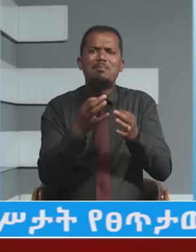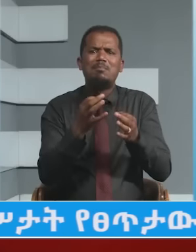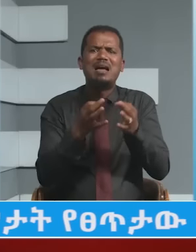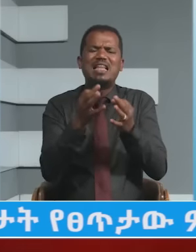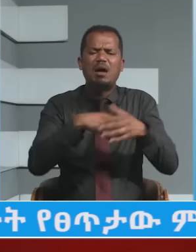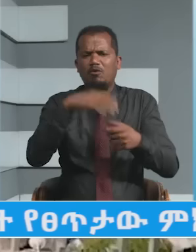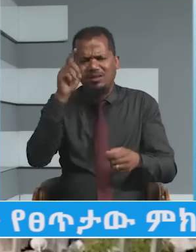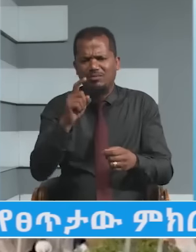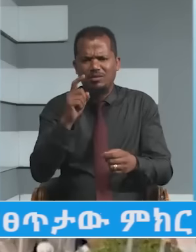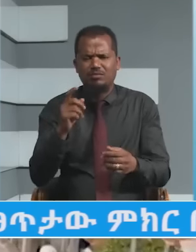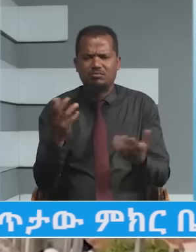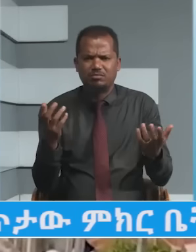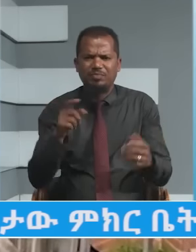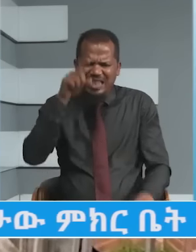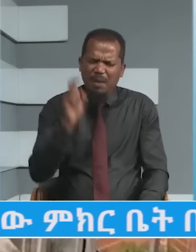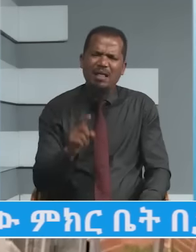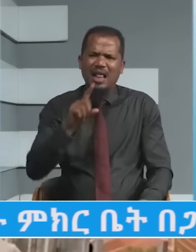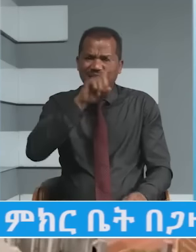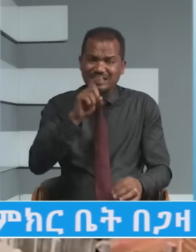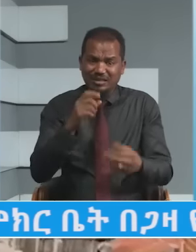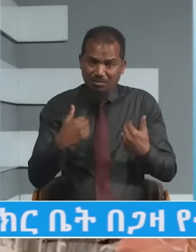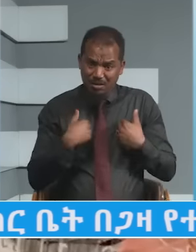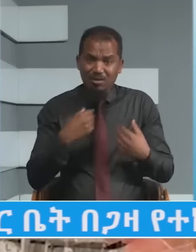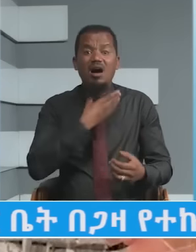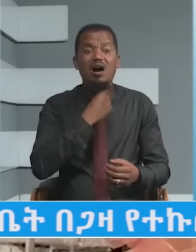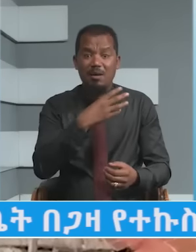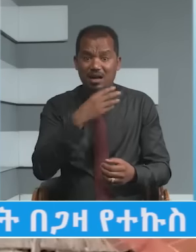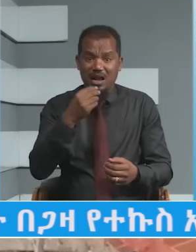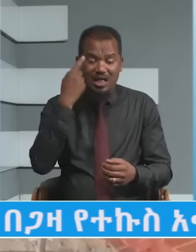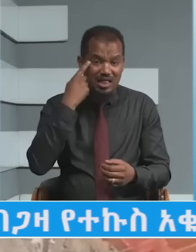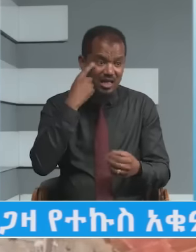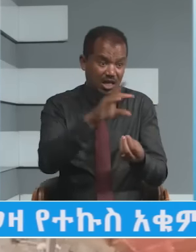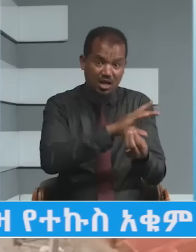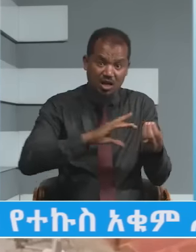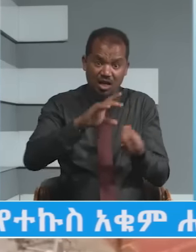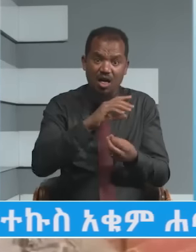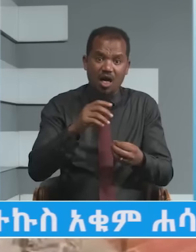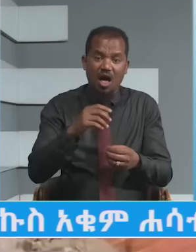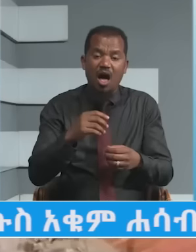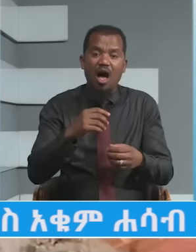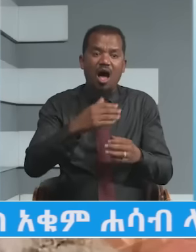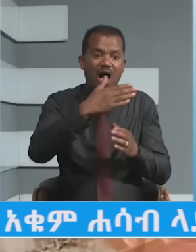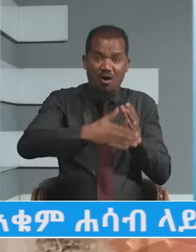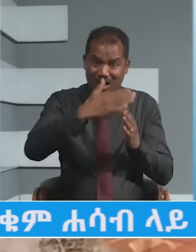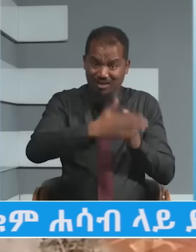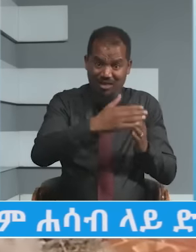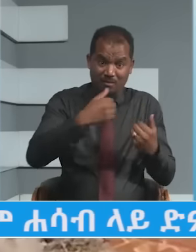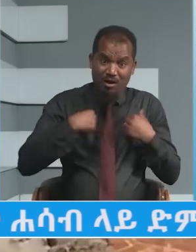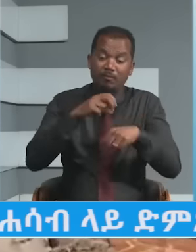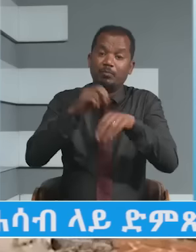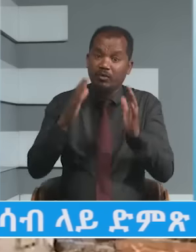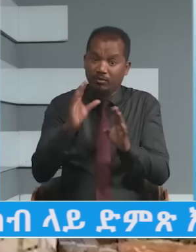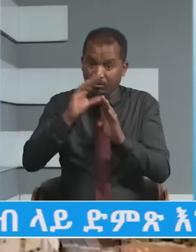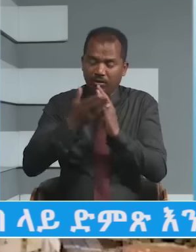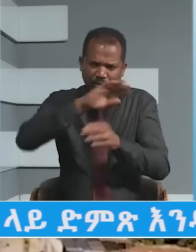ህግ ማስከበር መቻል አለበት። የይገባኛል ጥያቄ በሚነሳባቸው የአማራና የትግራይ ክልሎች አዋሳኝ አካባቢዎች ባለው